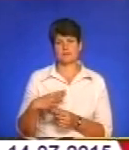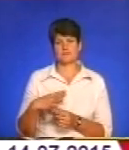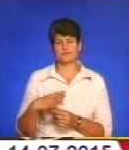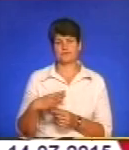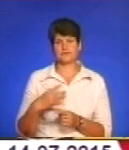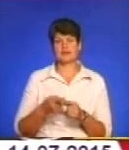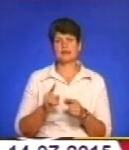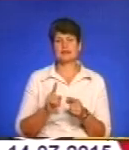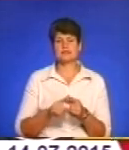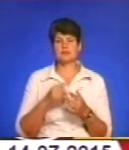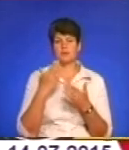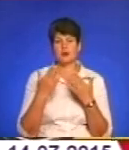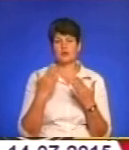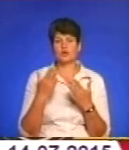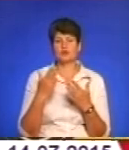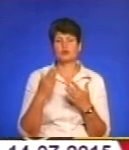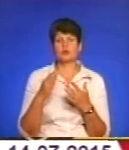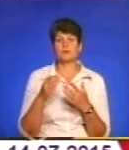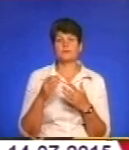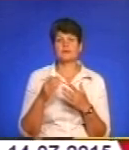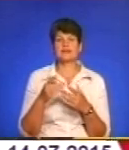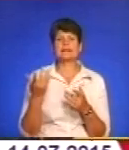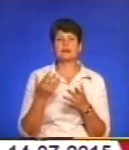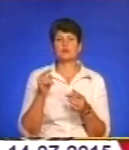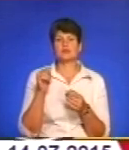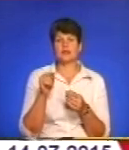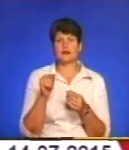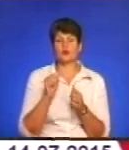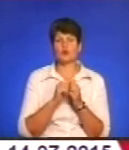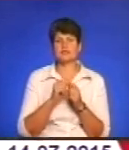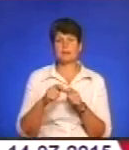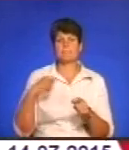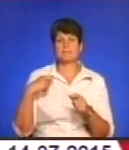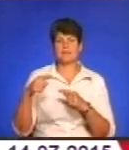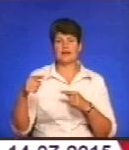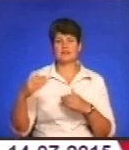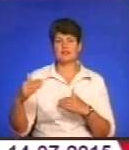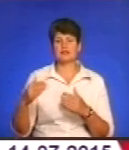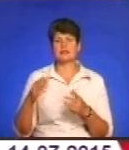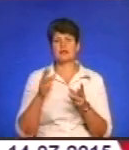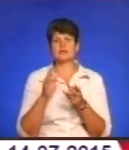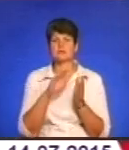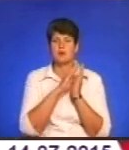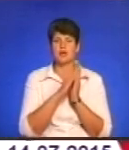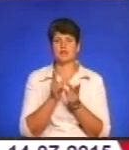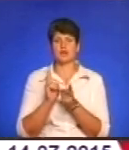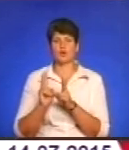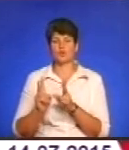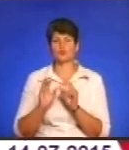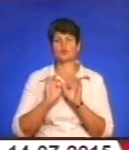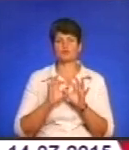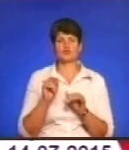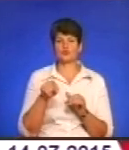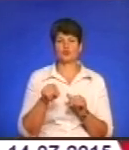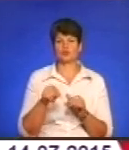Це пропахло тобою аж до паперових шпалер. Та про те, кожен метр квадратної спальні і на кухні розповість, що ти вже не